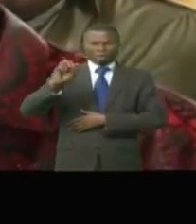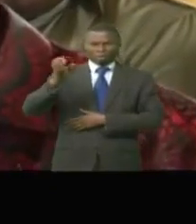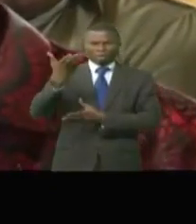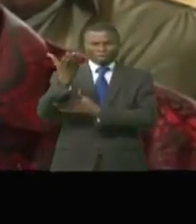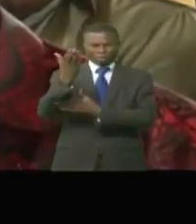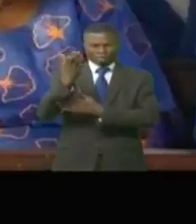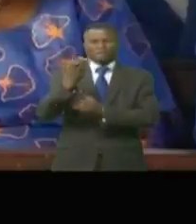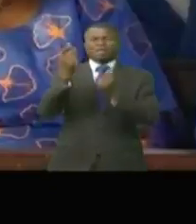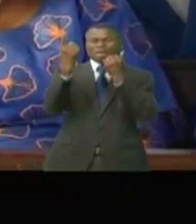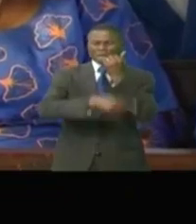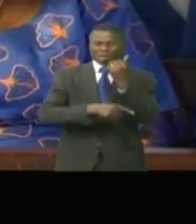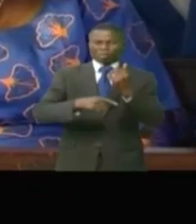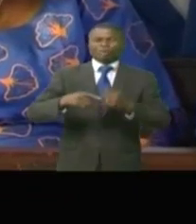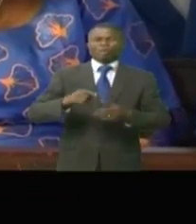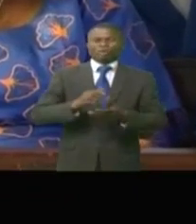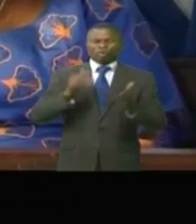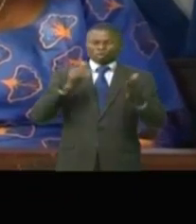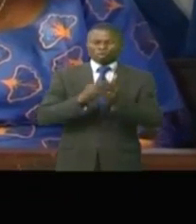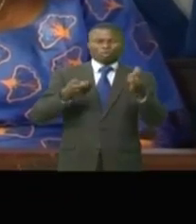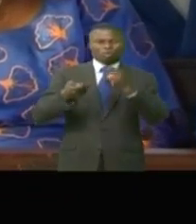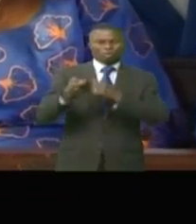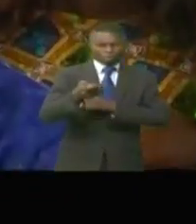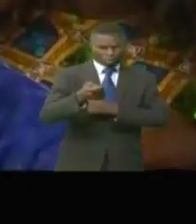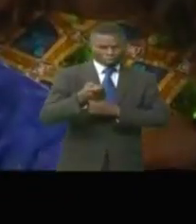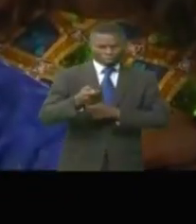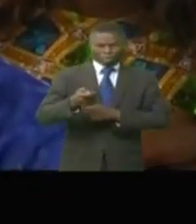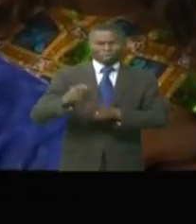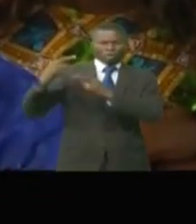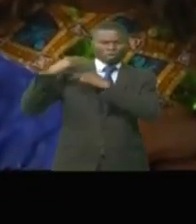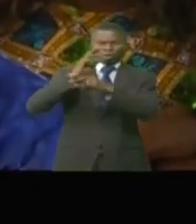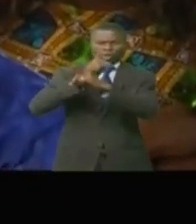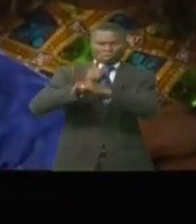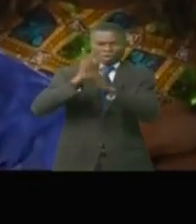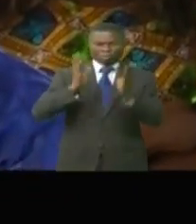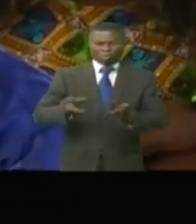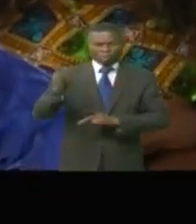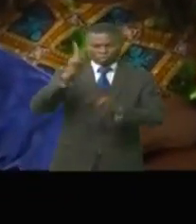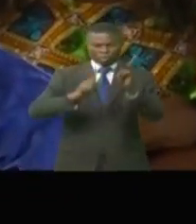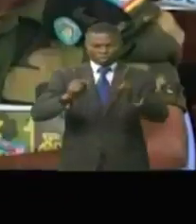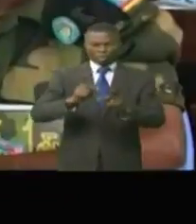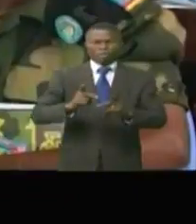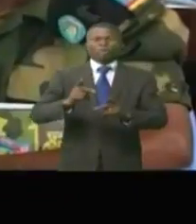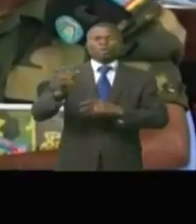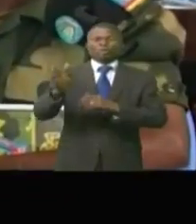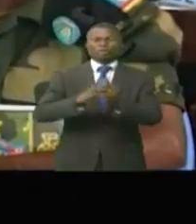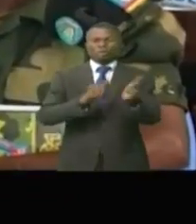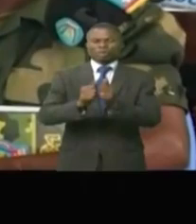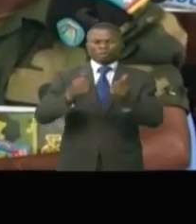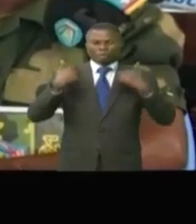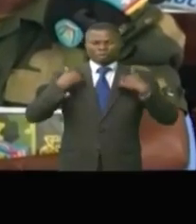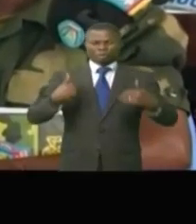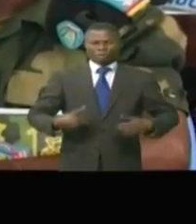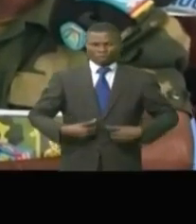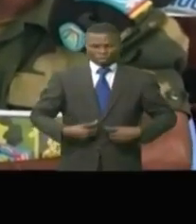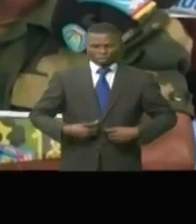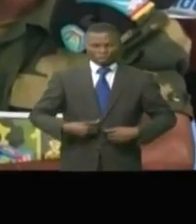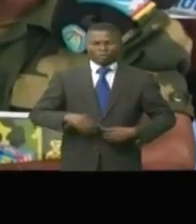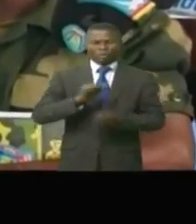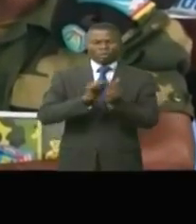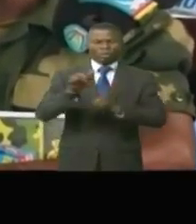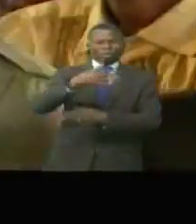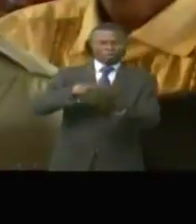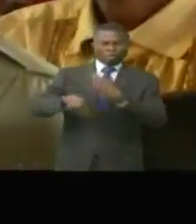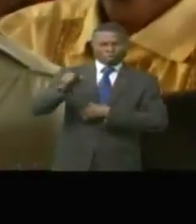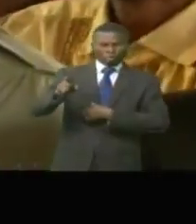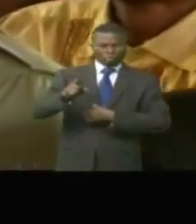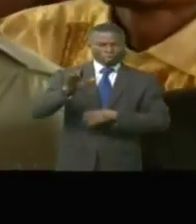et réparation à l'État en tant que protecteur naturel et légal de ce peuple, brisé moralement et physiquement suite à toutes ces atrocités